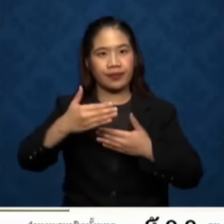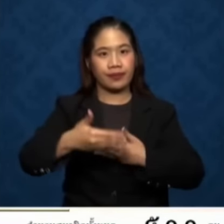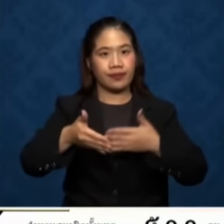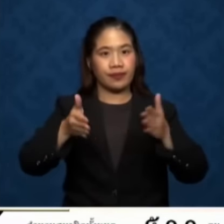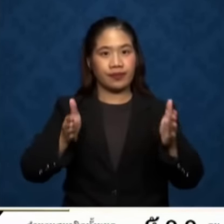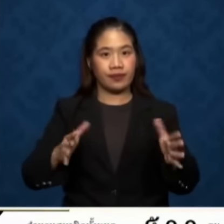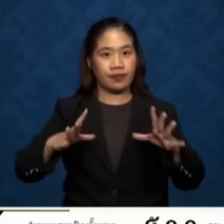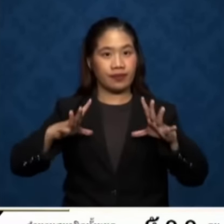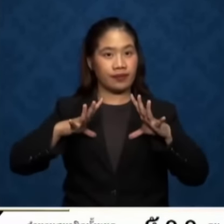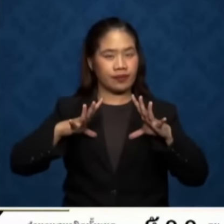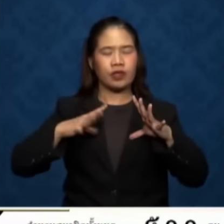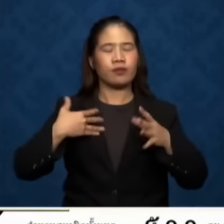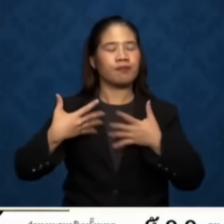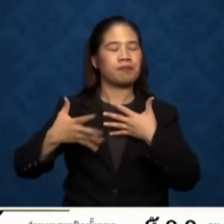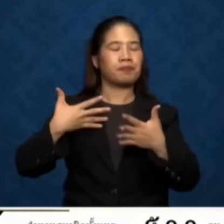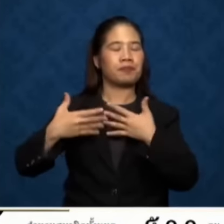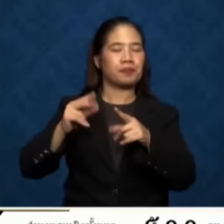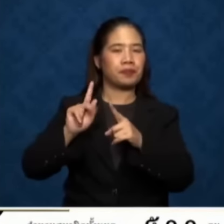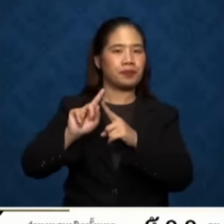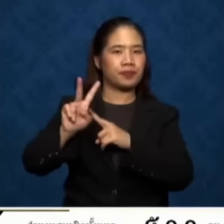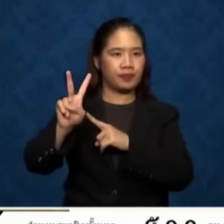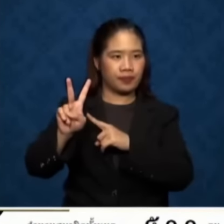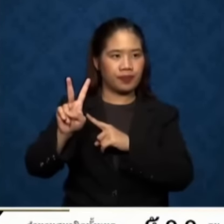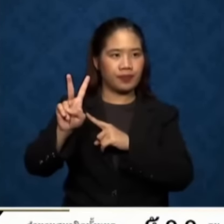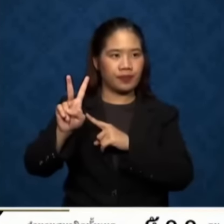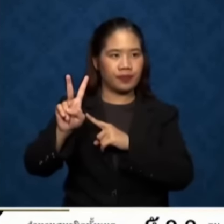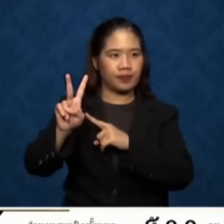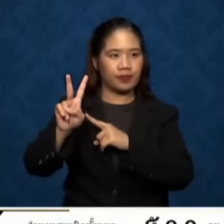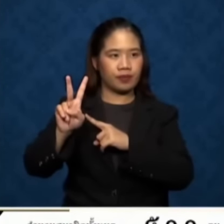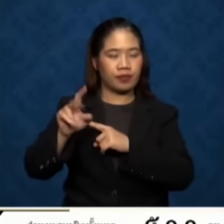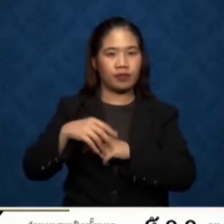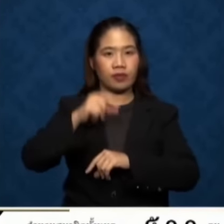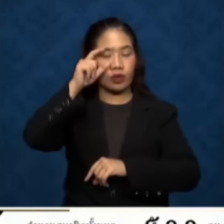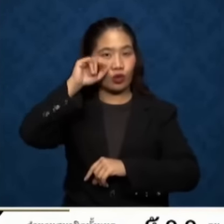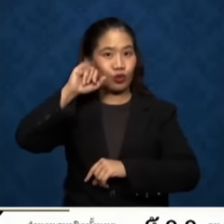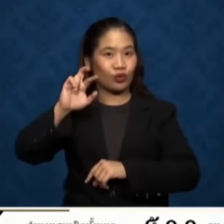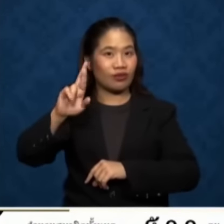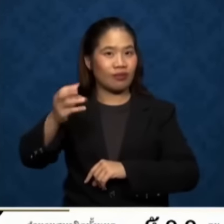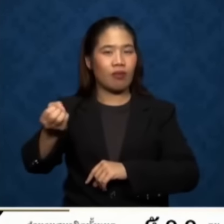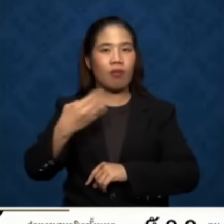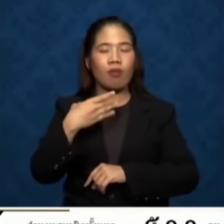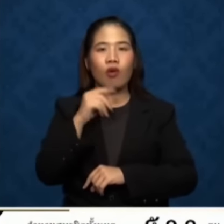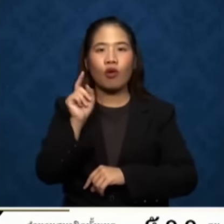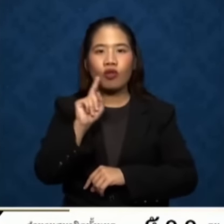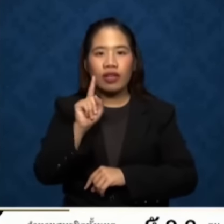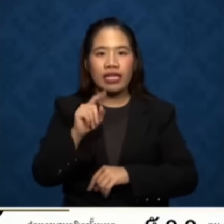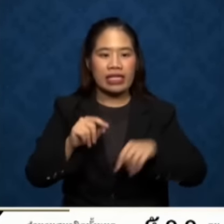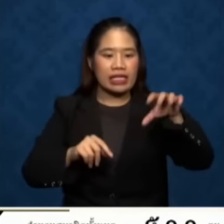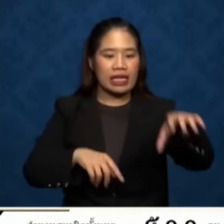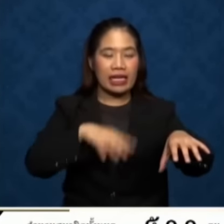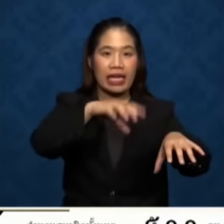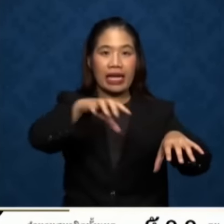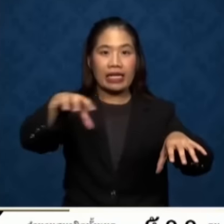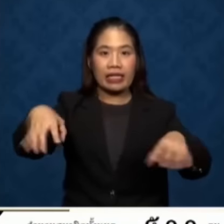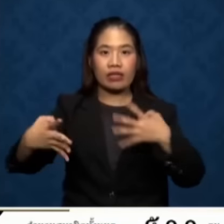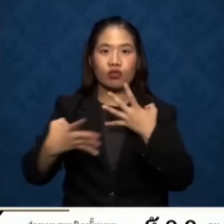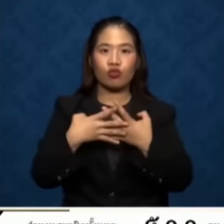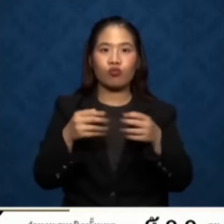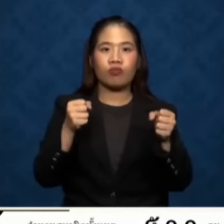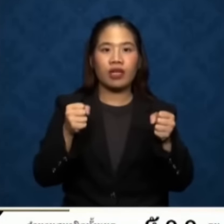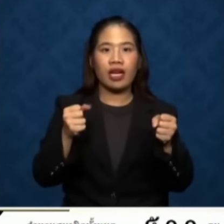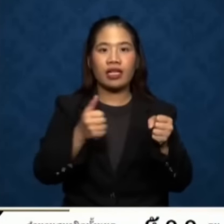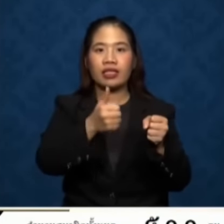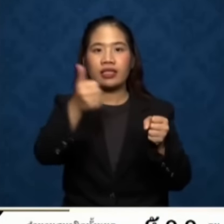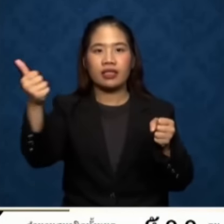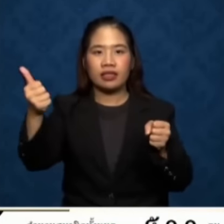ไม่เป็นไรให้เรื่องข้อที่สองข้อที่สองท่านจุรินทร์บอกว่าสถานที่คุมขังอื่น